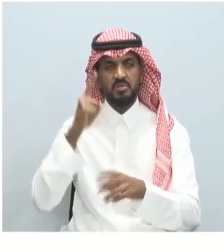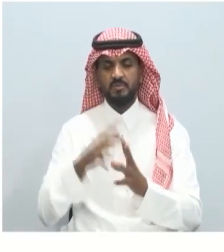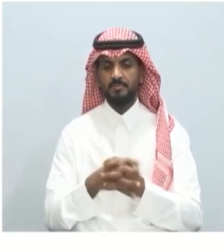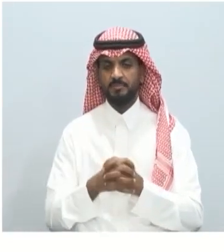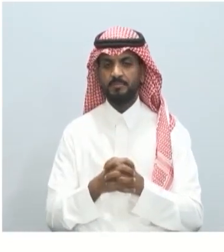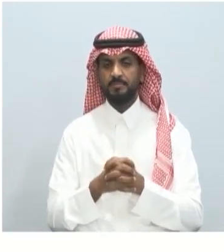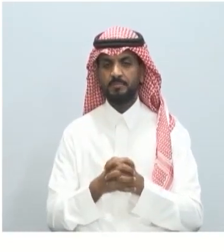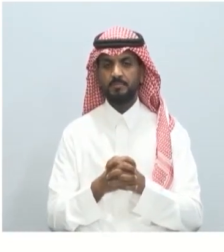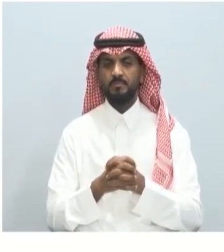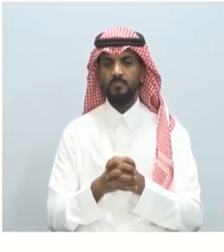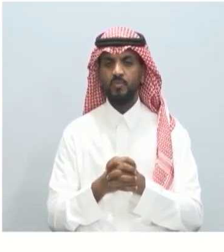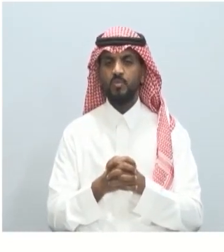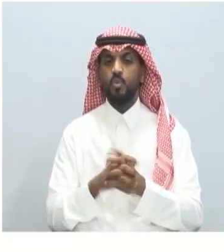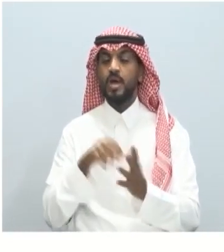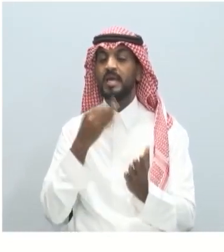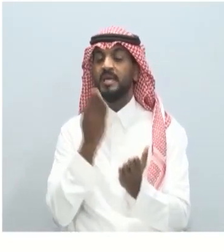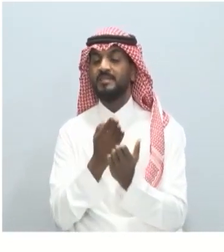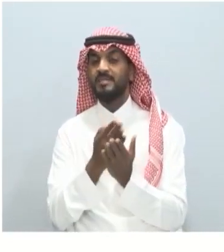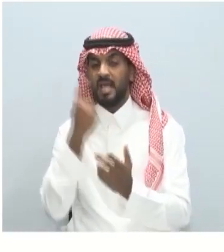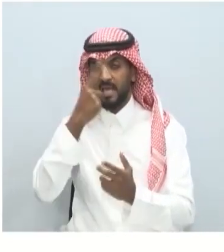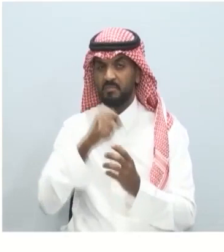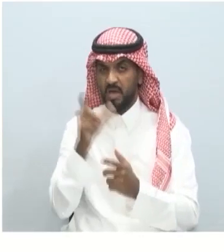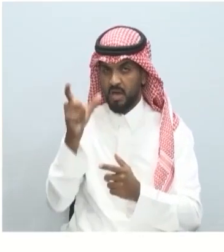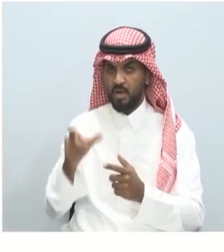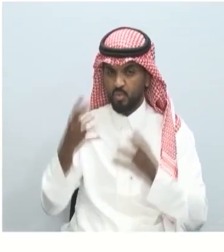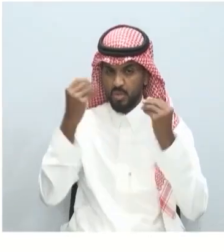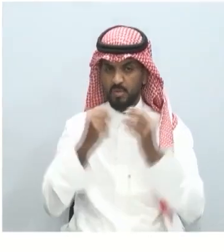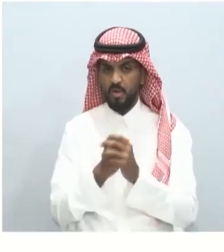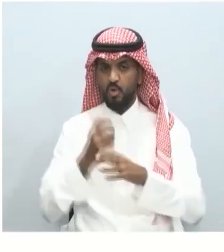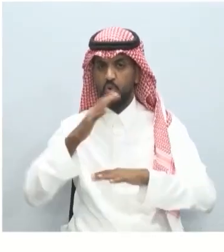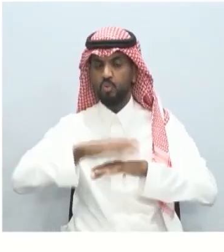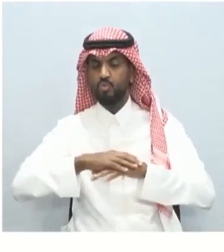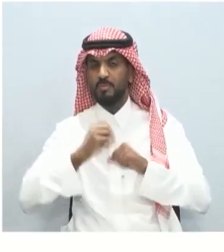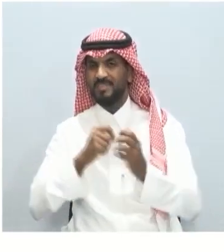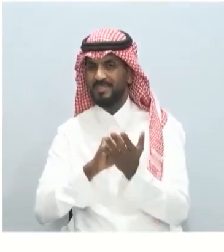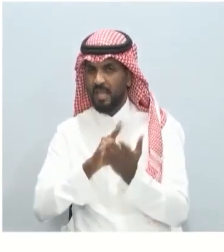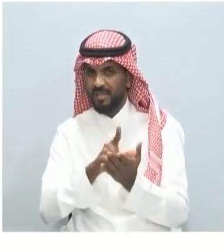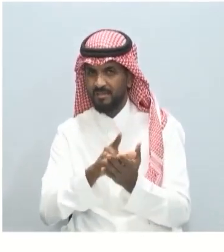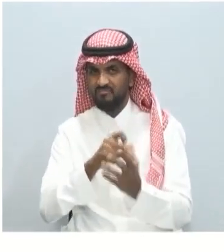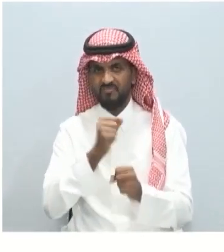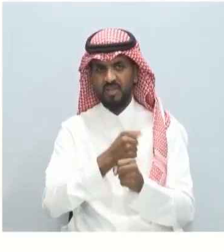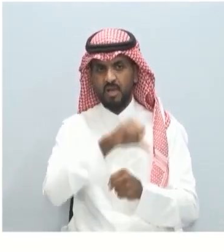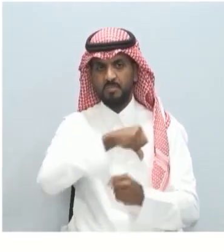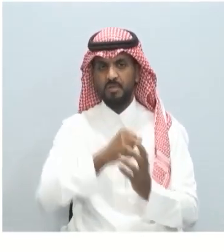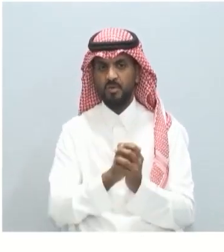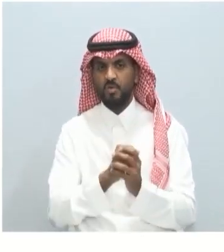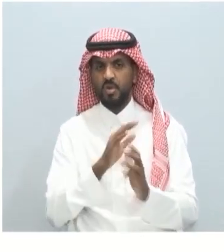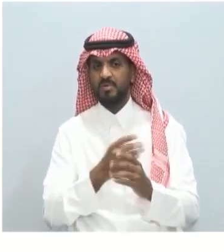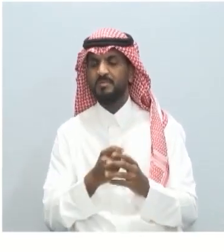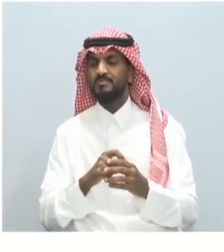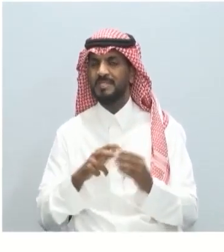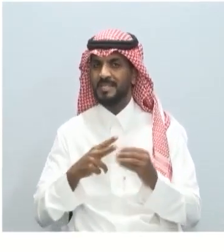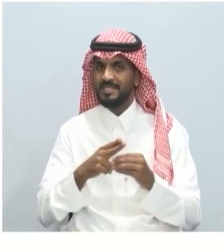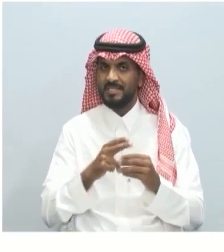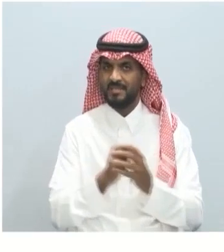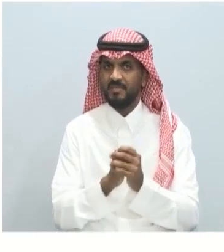شئت وحقيقه الحياه كما قال العلماء خلق يبعث على ترك القبيح ويمنع من التقصير في